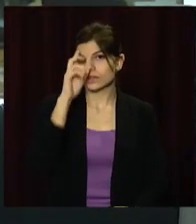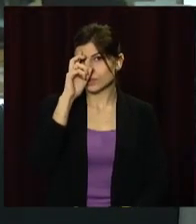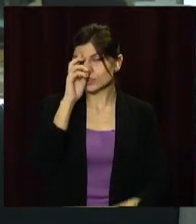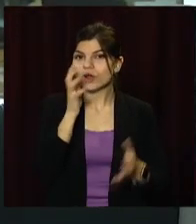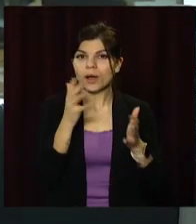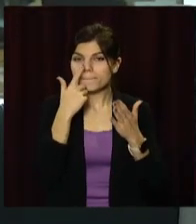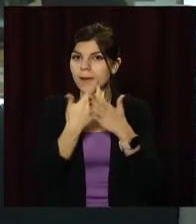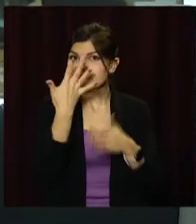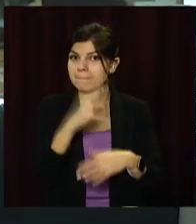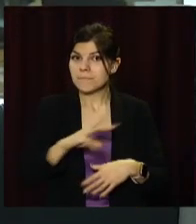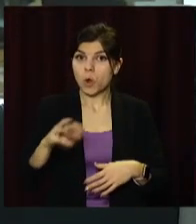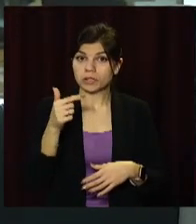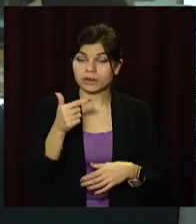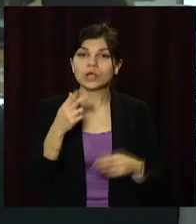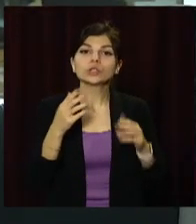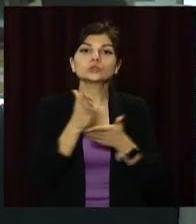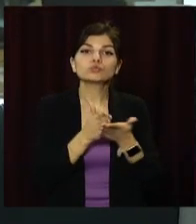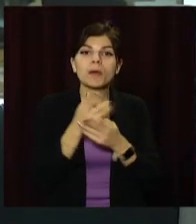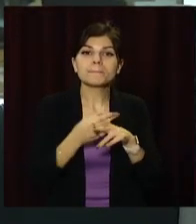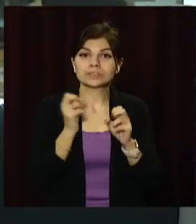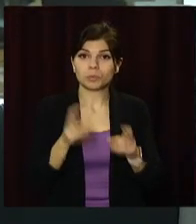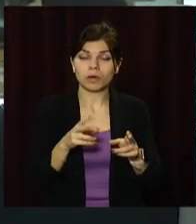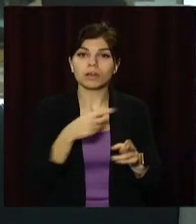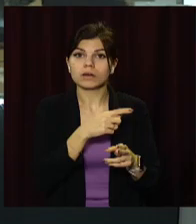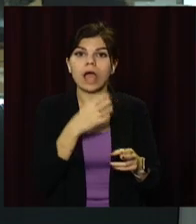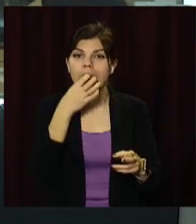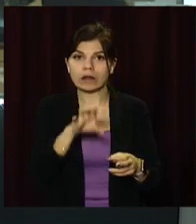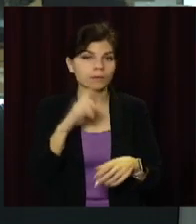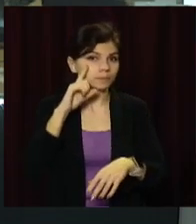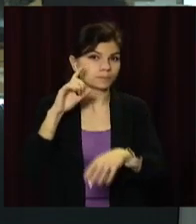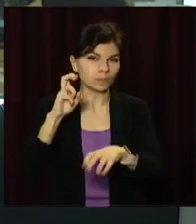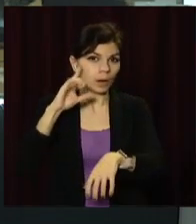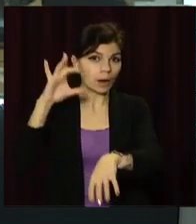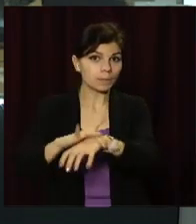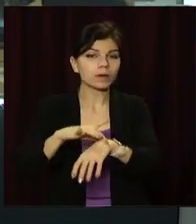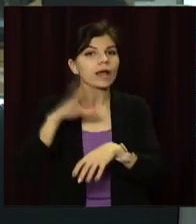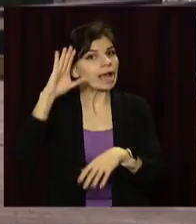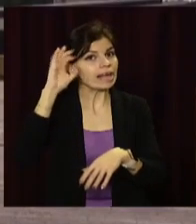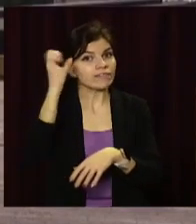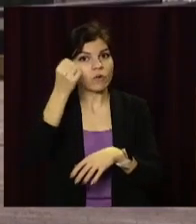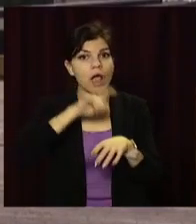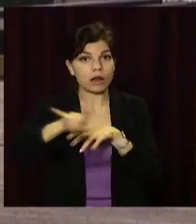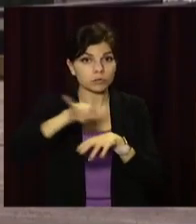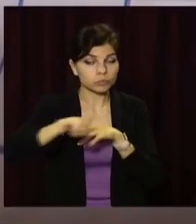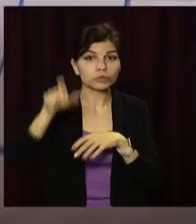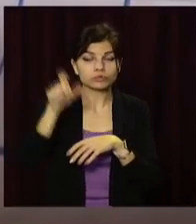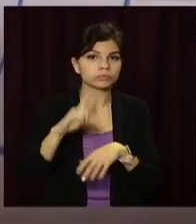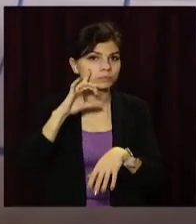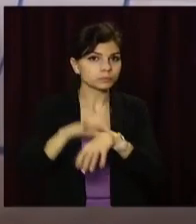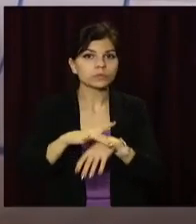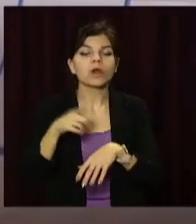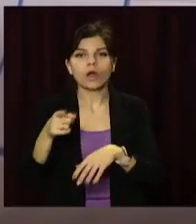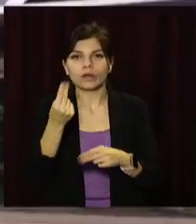Нагріли державу на понад 5 мільйонів гривень. Служба безпеки України заскочила на гарячому керівництво Криворізького аеропорту.